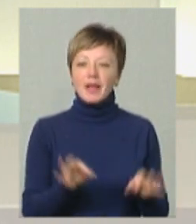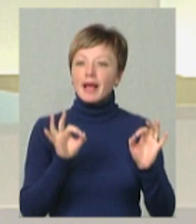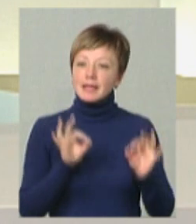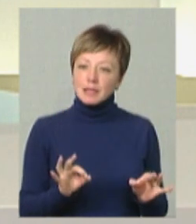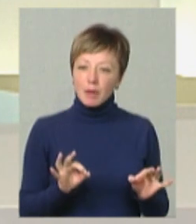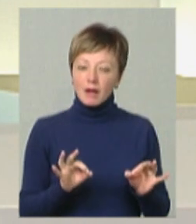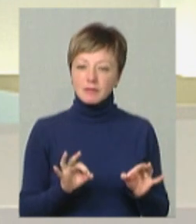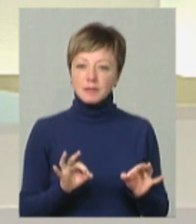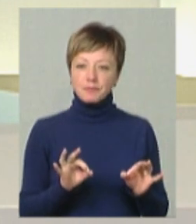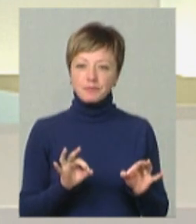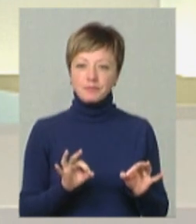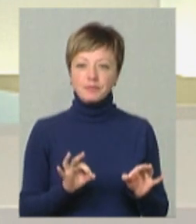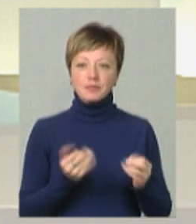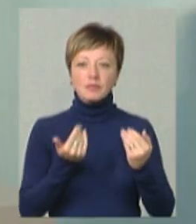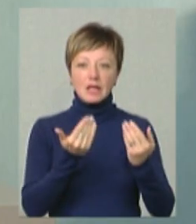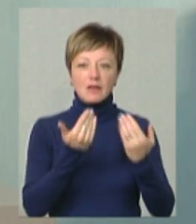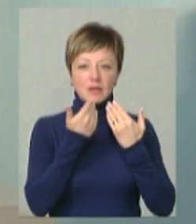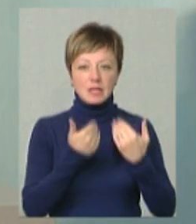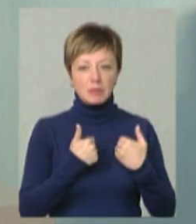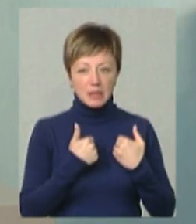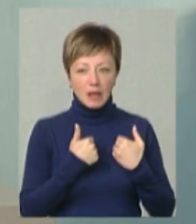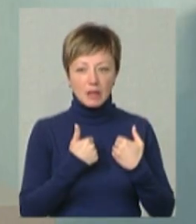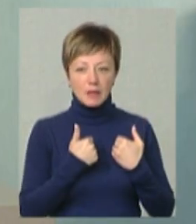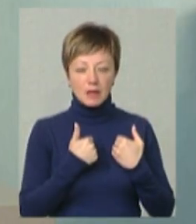Насправді, про те, що ви запитали,